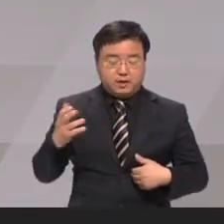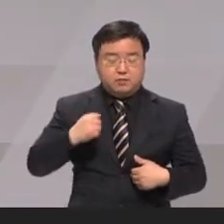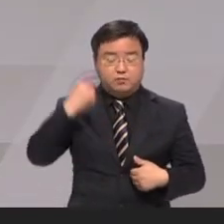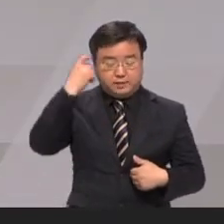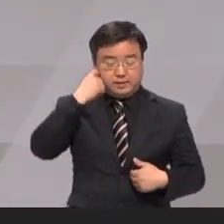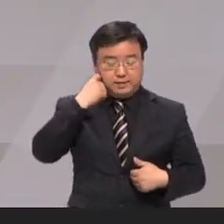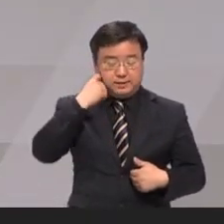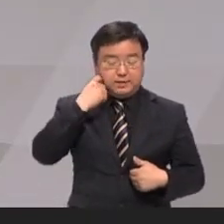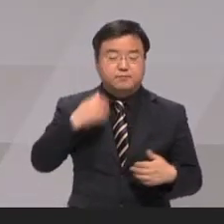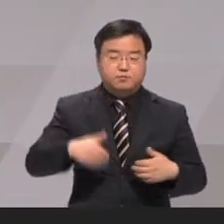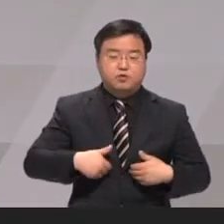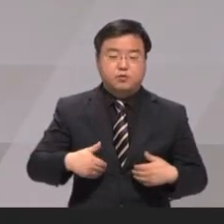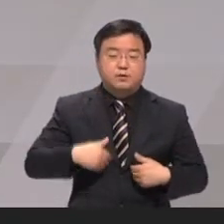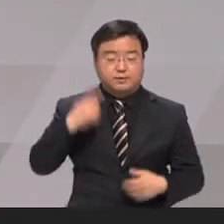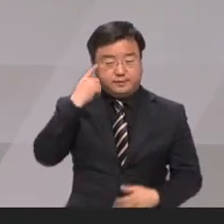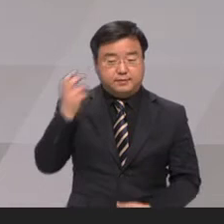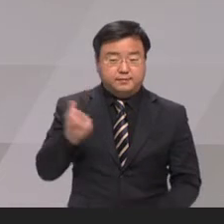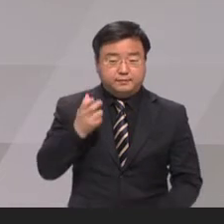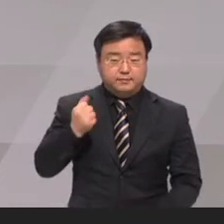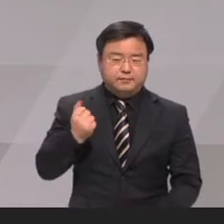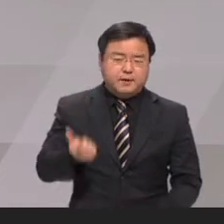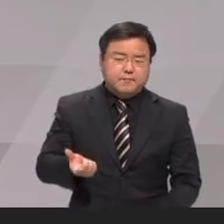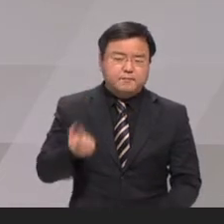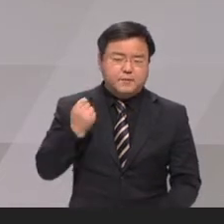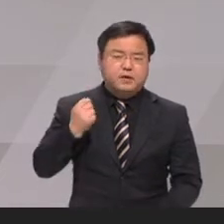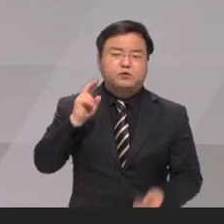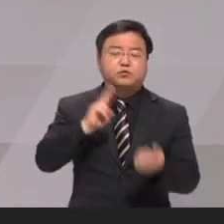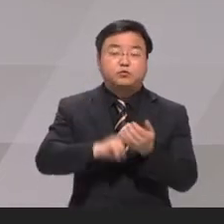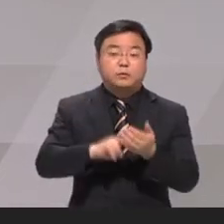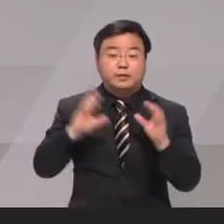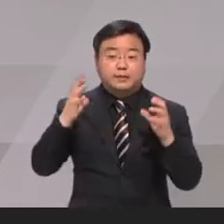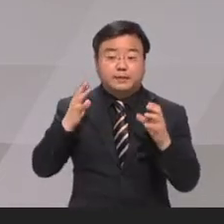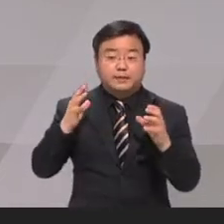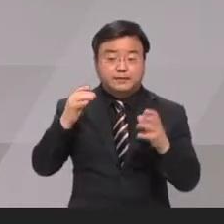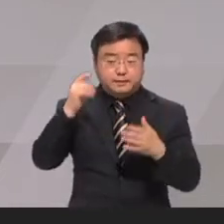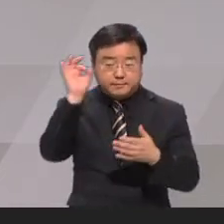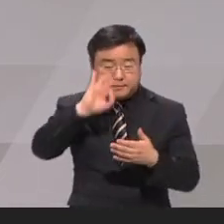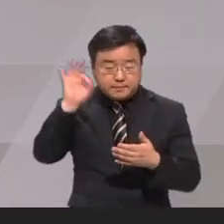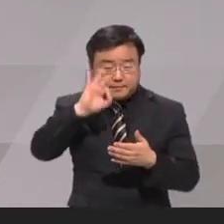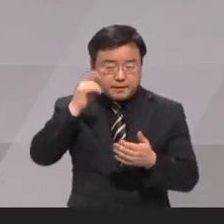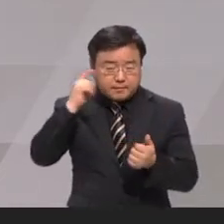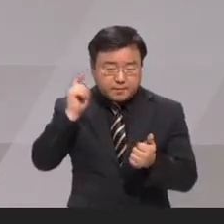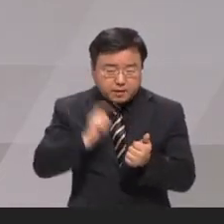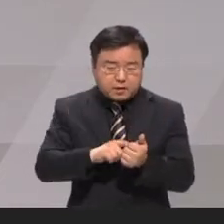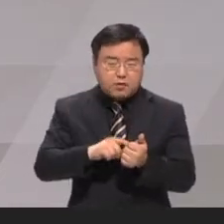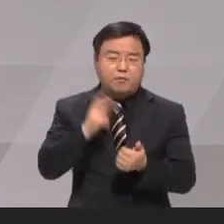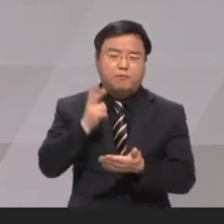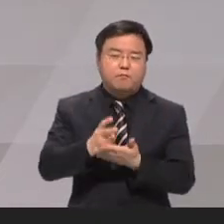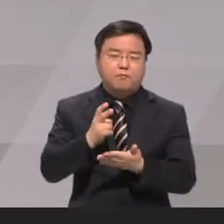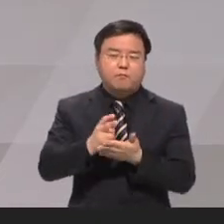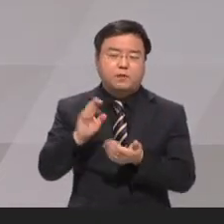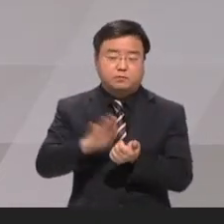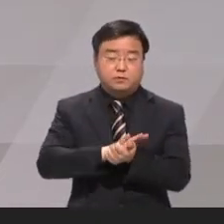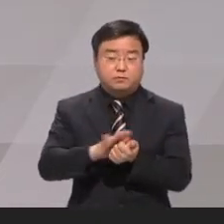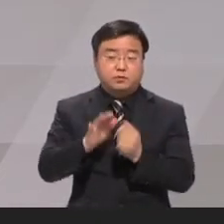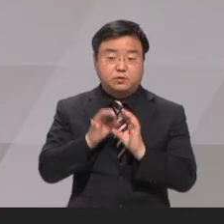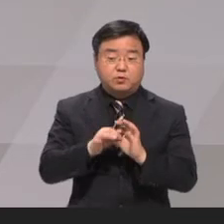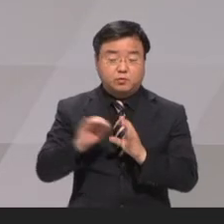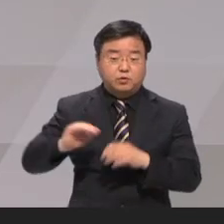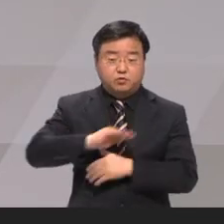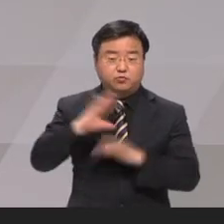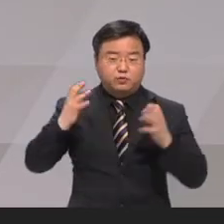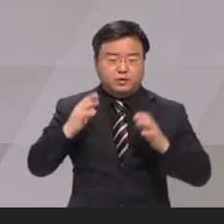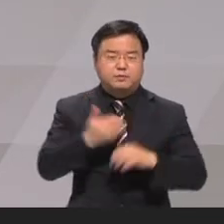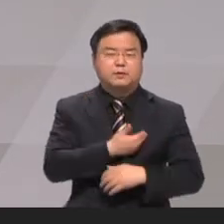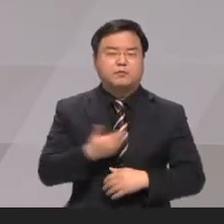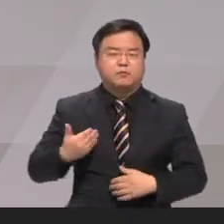하는 바람이 듭니다. 네. 하루빨리 좀 숨겨진 아이들을 빨리 찾아내고요. 또 법과 제도적인 울타리가 마련돼서 우리 아이들 좀